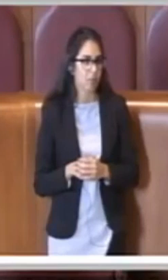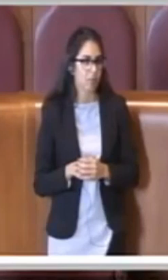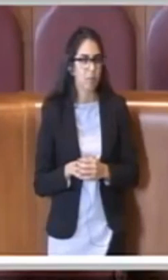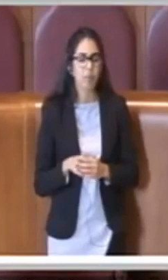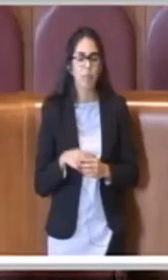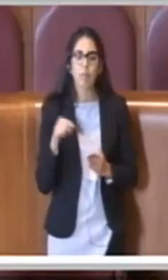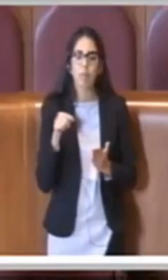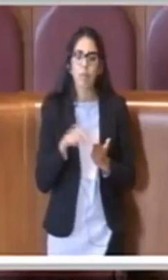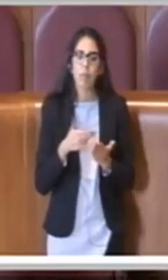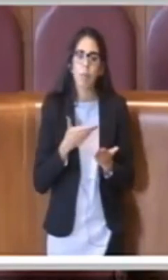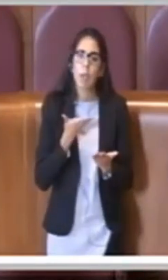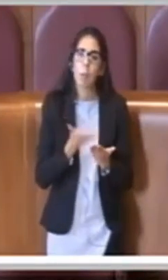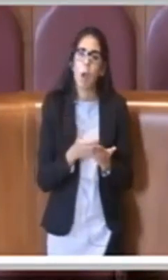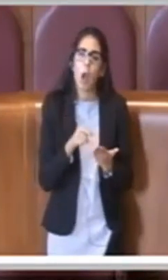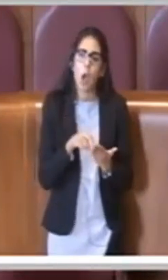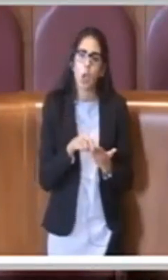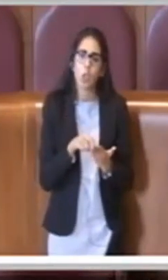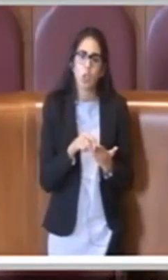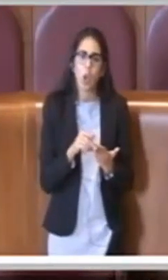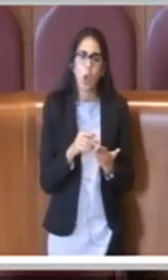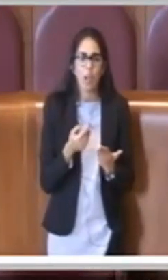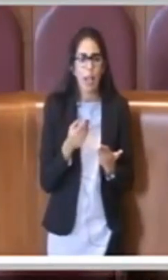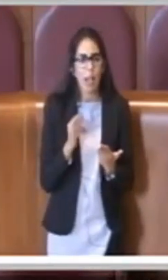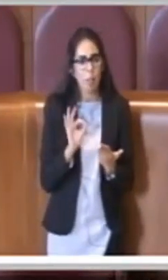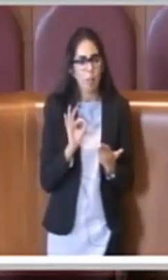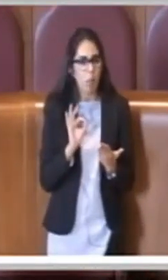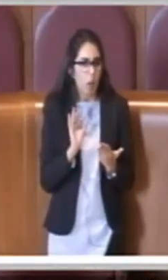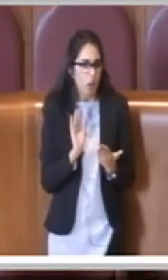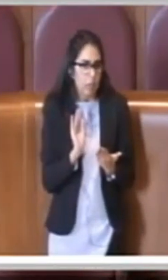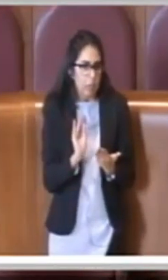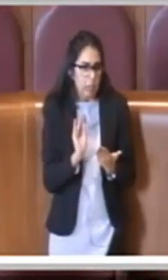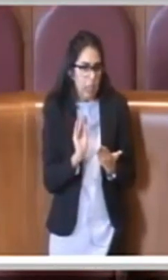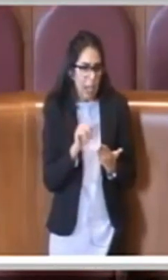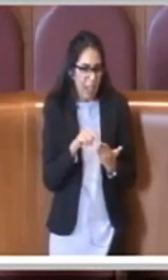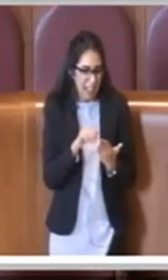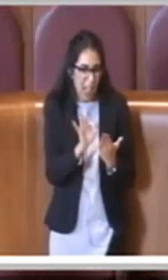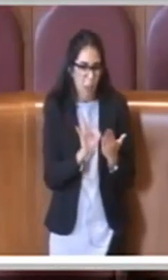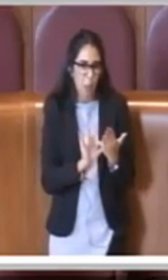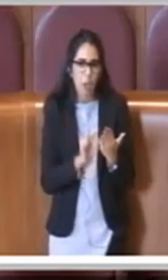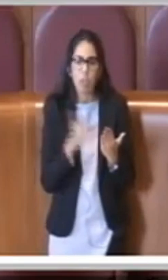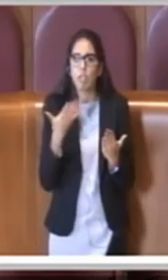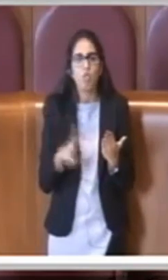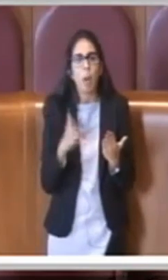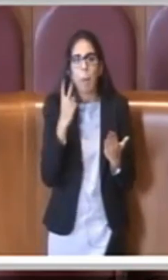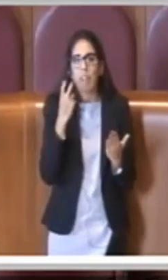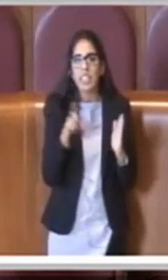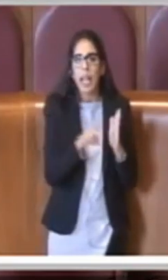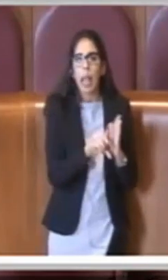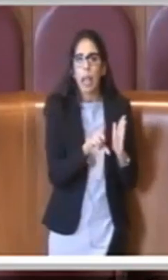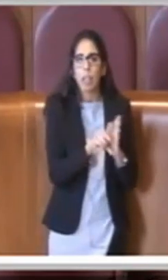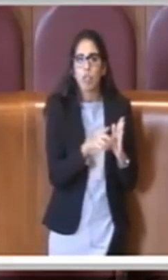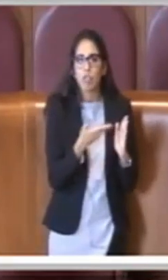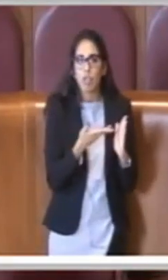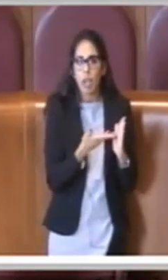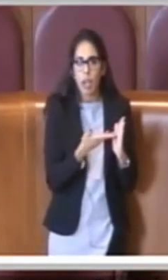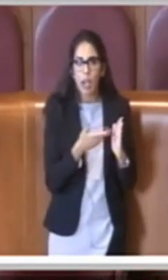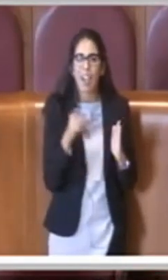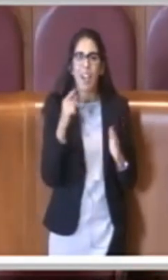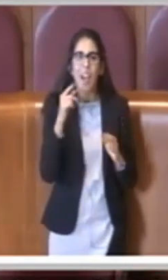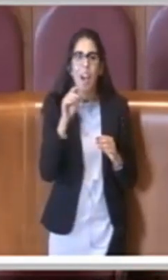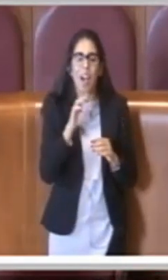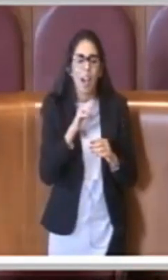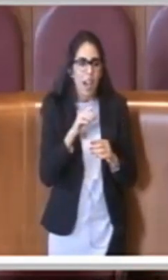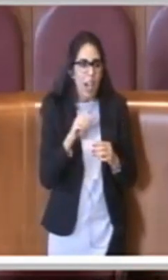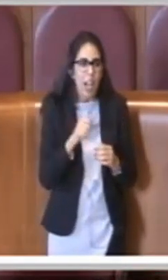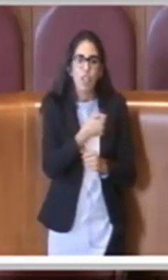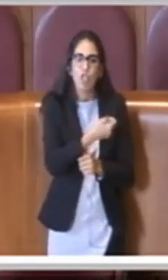chiede innanzitutto di fare delle cose che sono previste da legge normativa, cioè il censimento degli impianti, a parte che viene